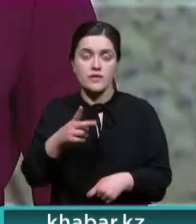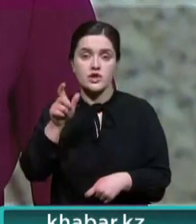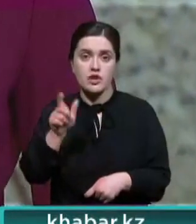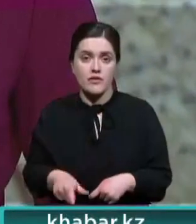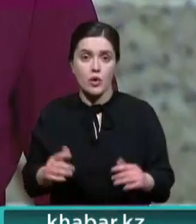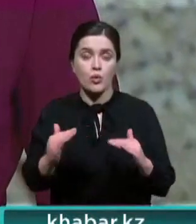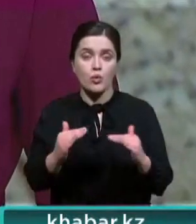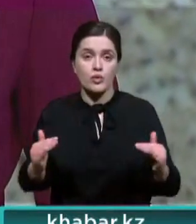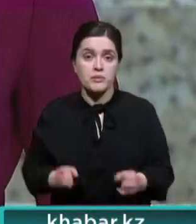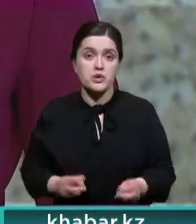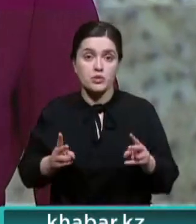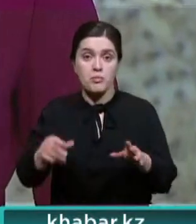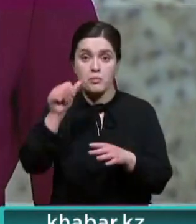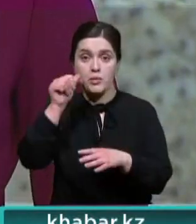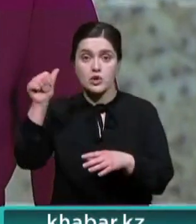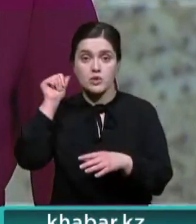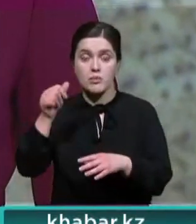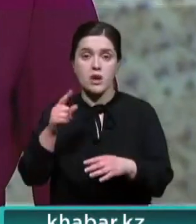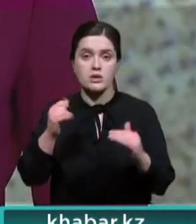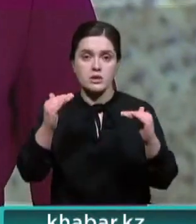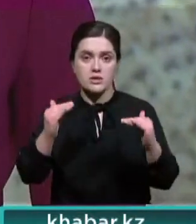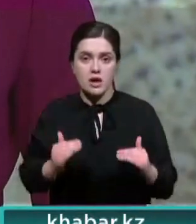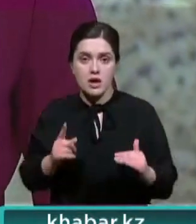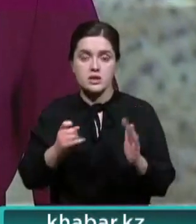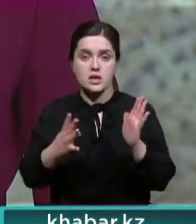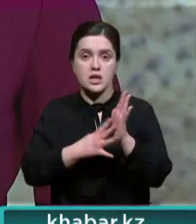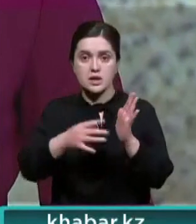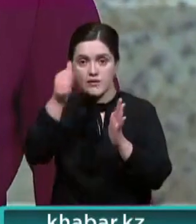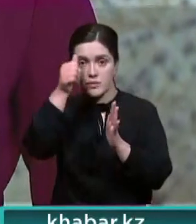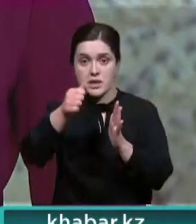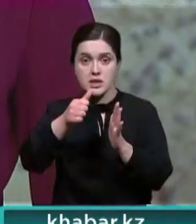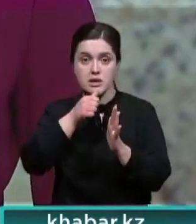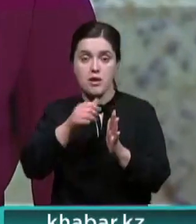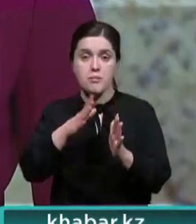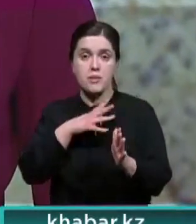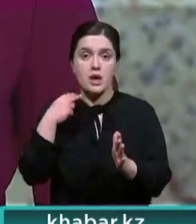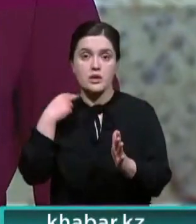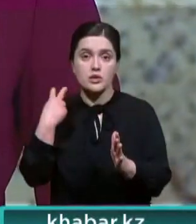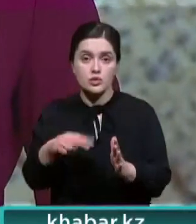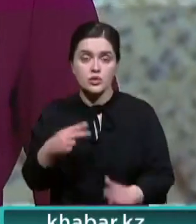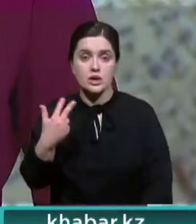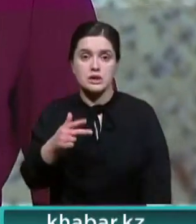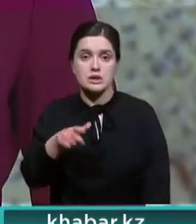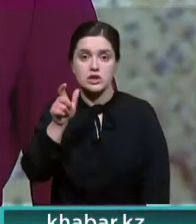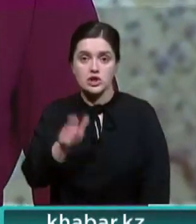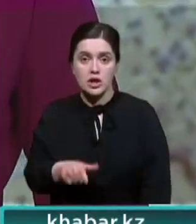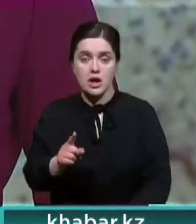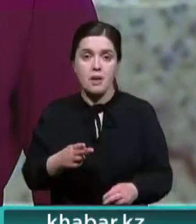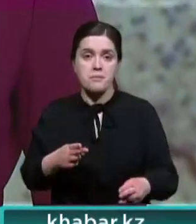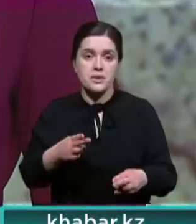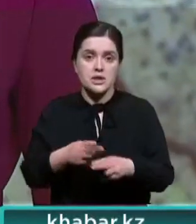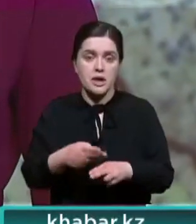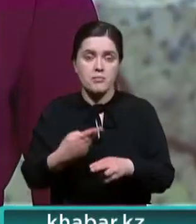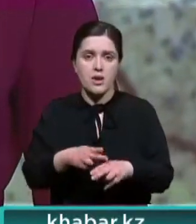242 человека. Уровень преступности в прошлом году пошел на спад. За 9 месяцев этого года было осуждено 30